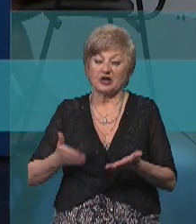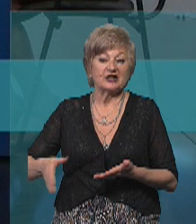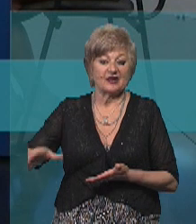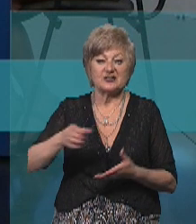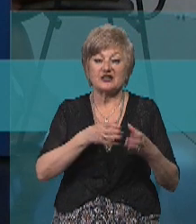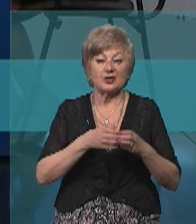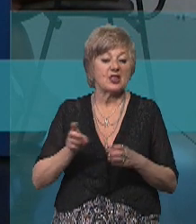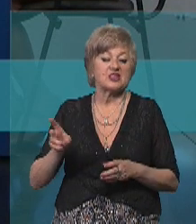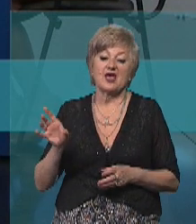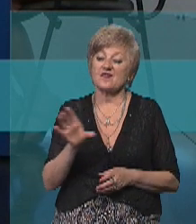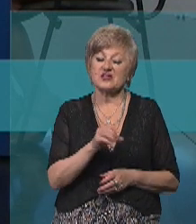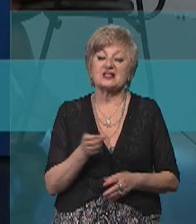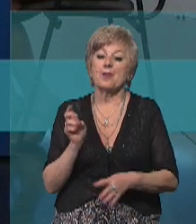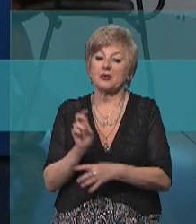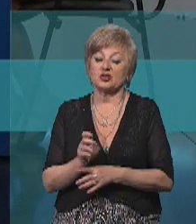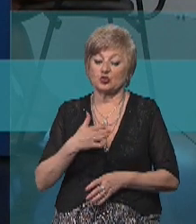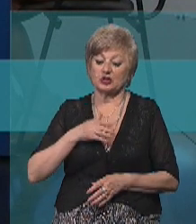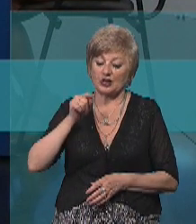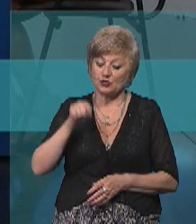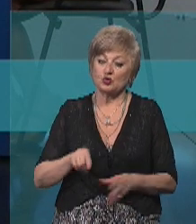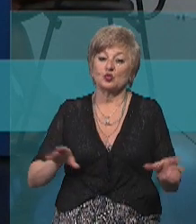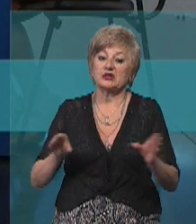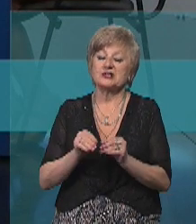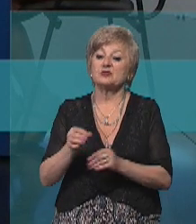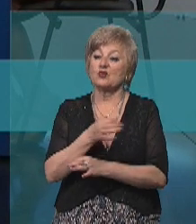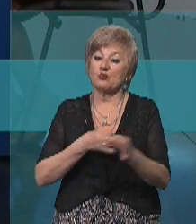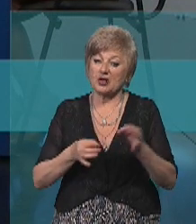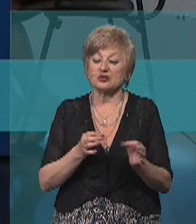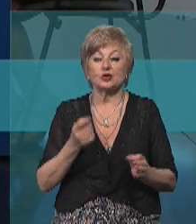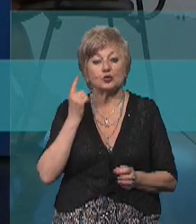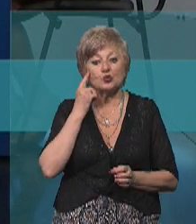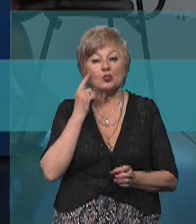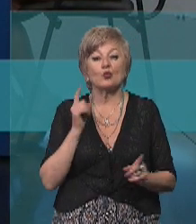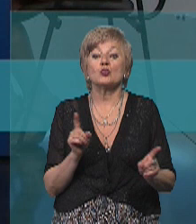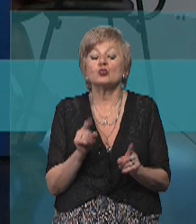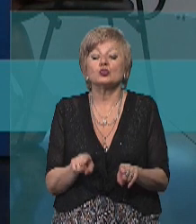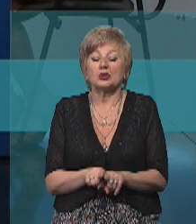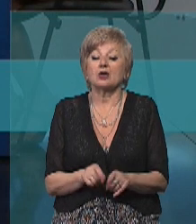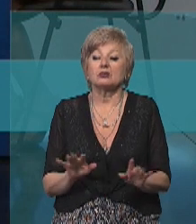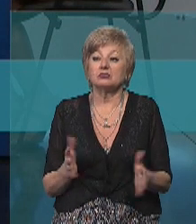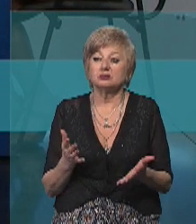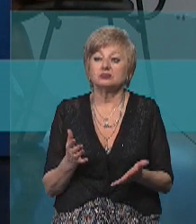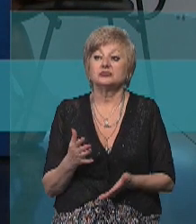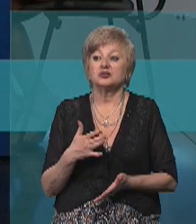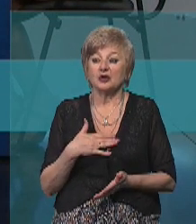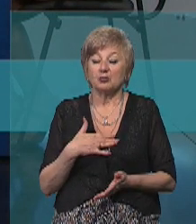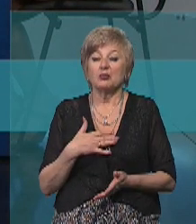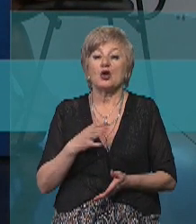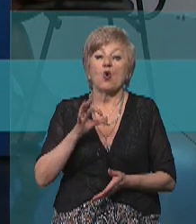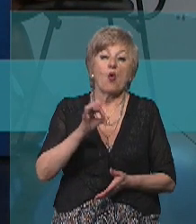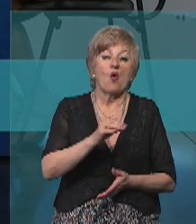команда запрошувала, не всі прийшли до нас на співбесіду. От як ви думаєте, чому так сталося? Ну, ми мали